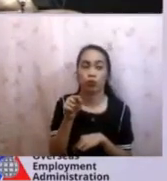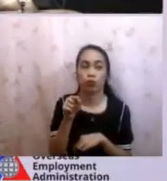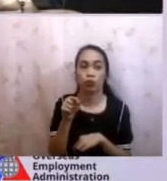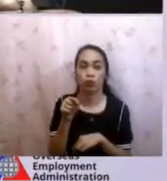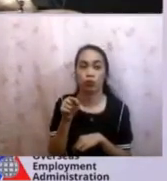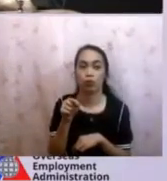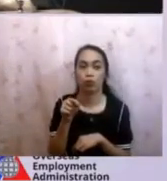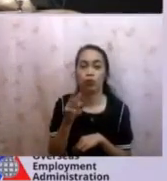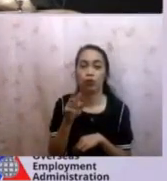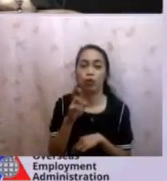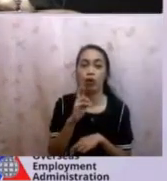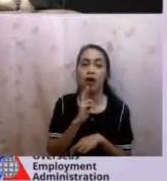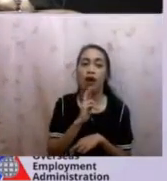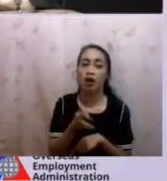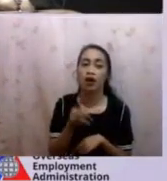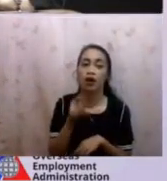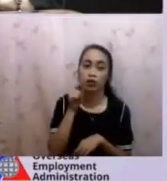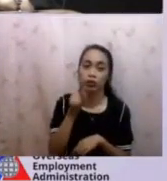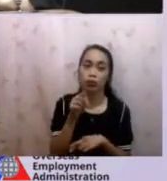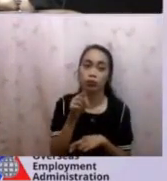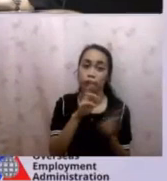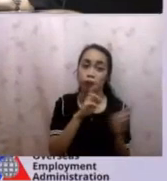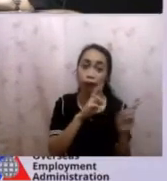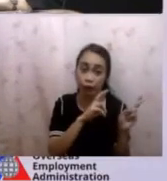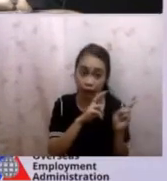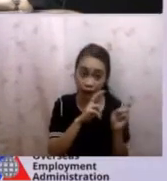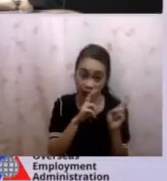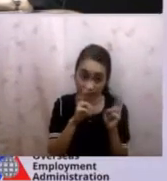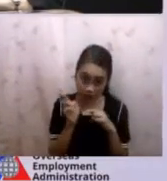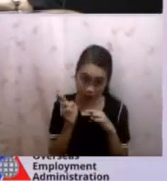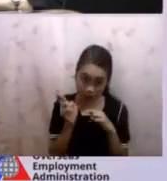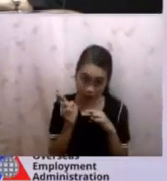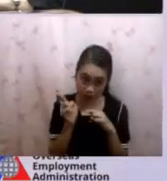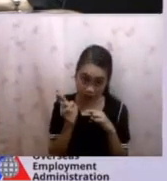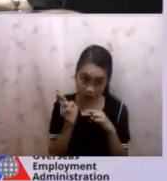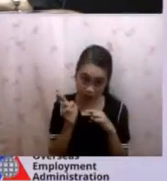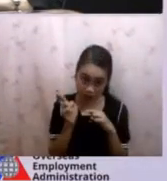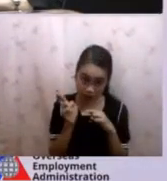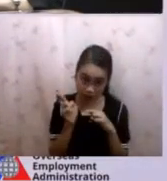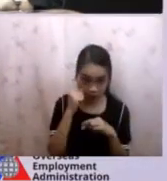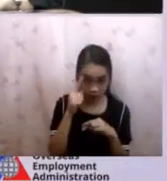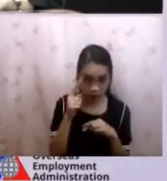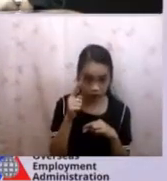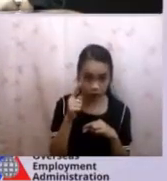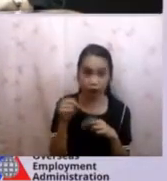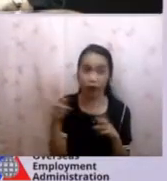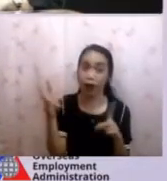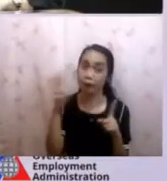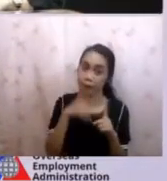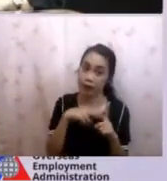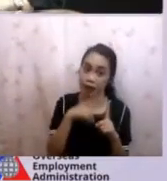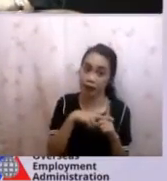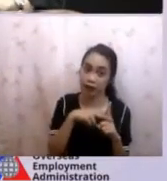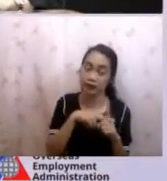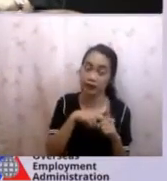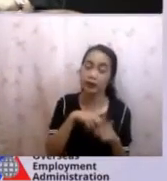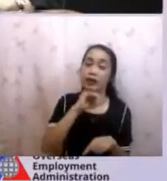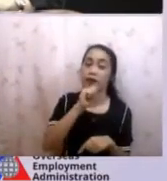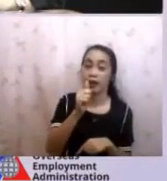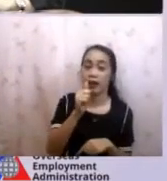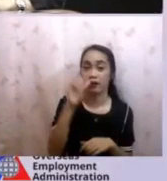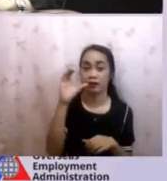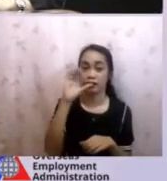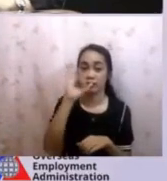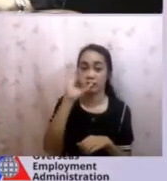na, makagraduate na mo, are you ready na ba to conquer the world of employment? Or are you ready na ba for the battle that you